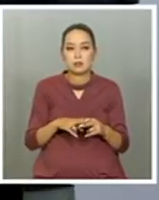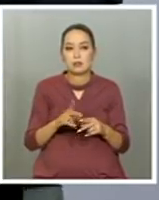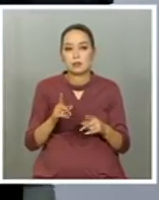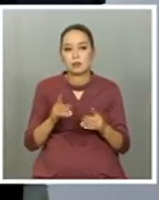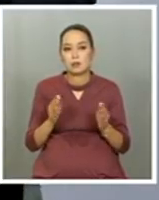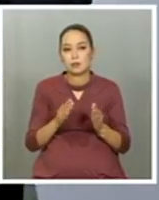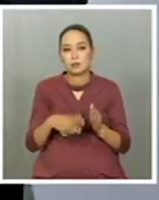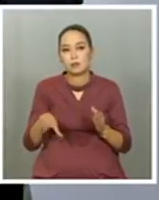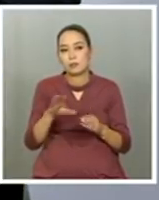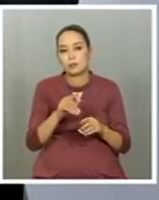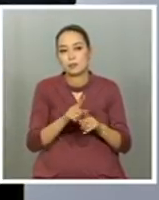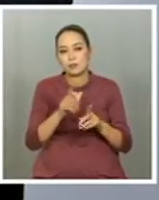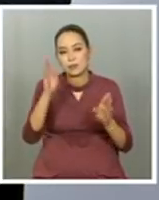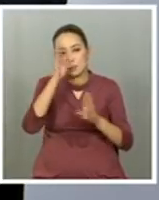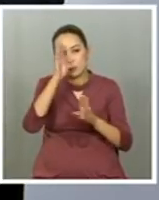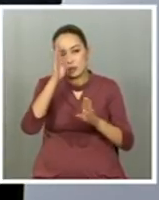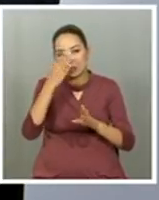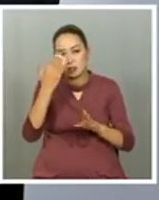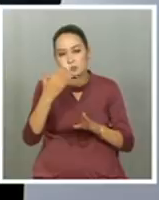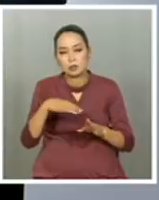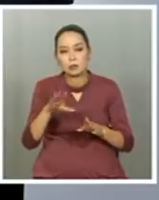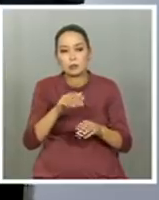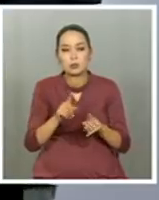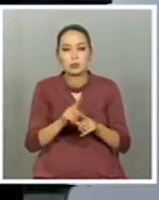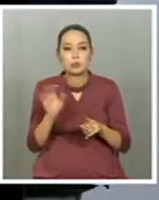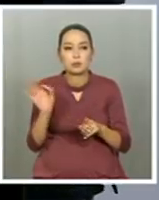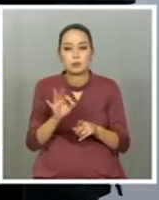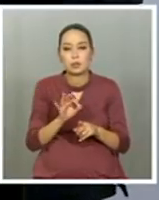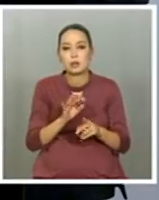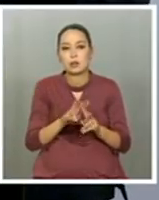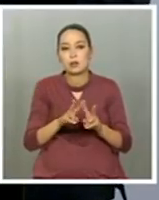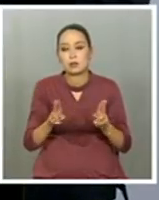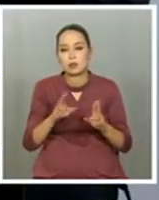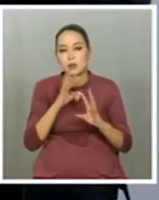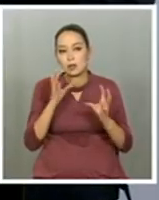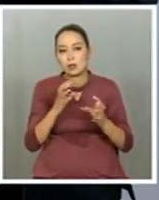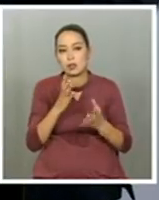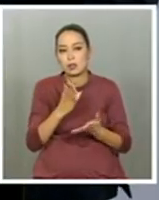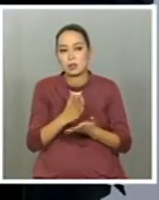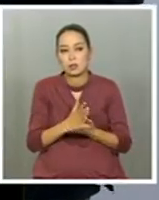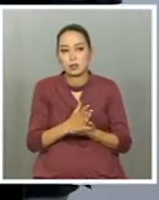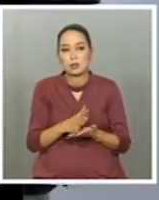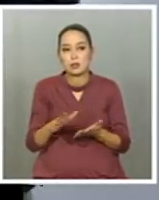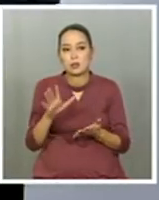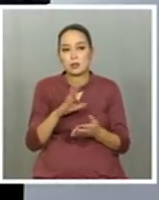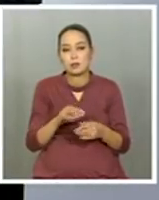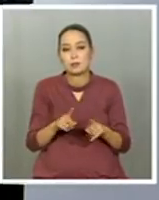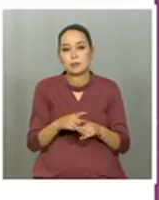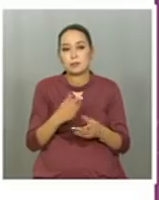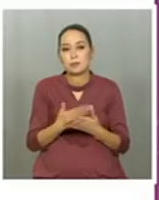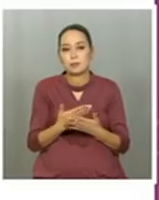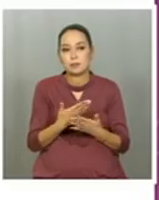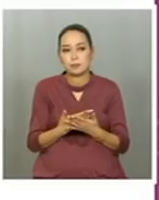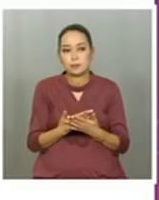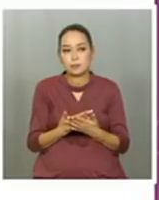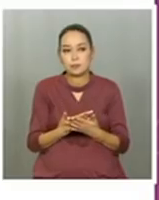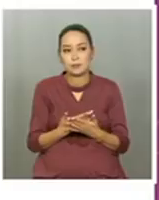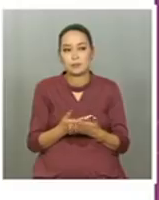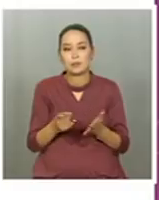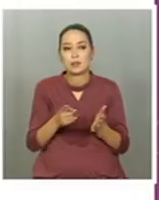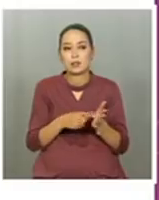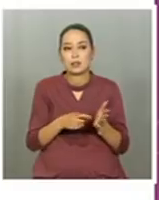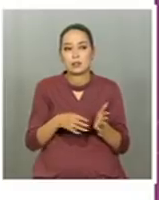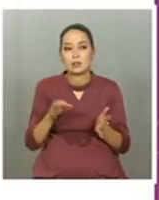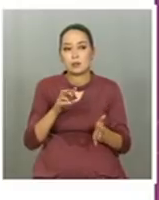бүкіл табиғат кешендері бірдей қорғалады. Енді солардың ең танымалдарына келетін болсақ, мәселен ол Қарағанды облысындағы Бектау аты